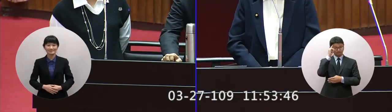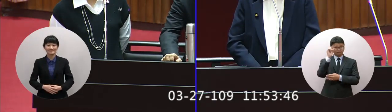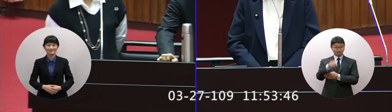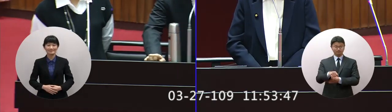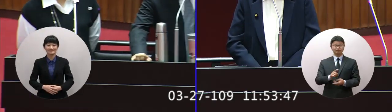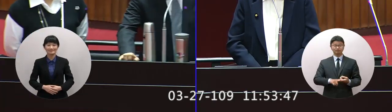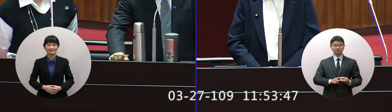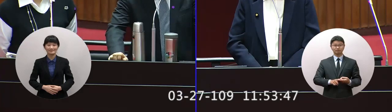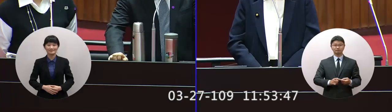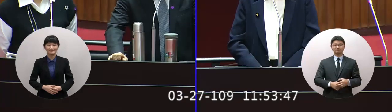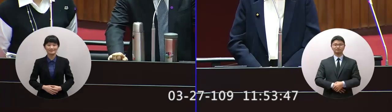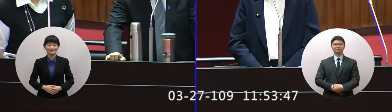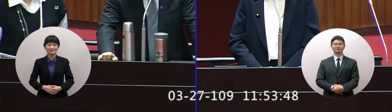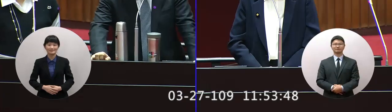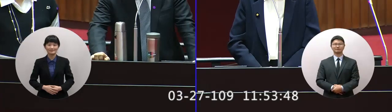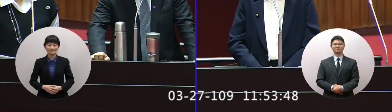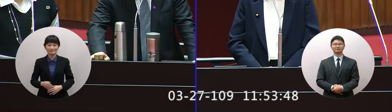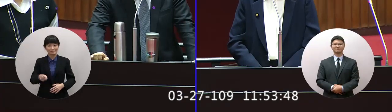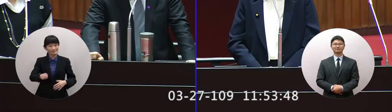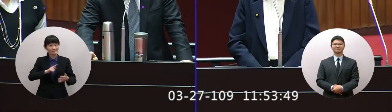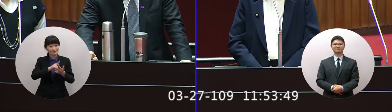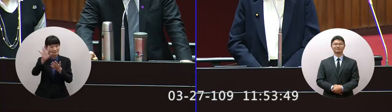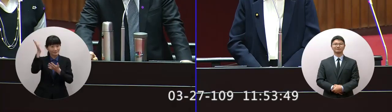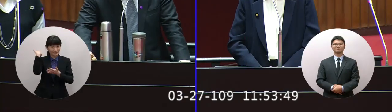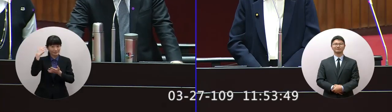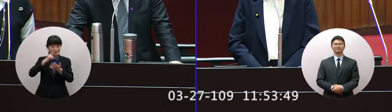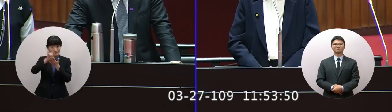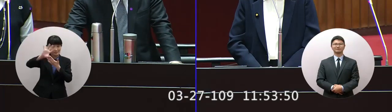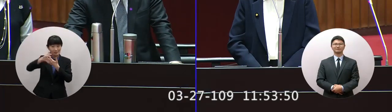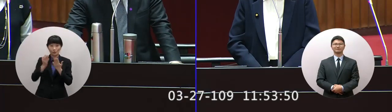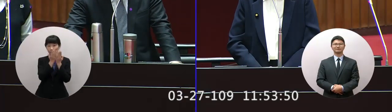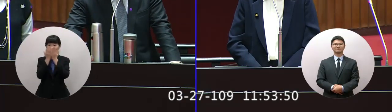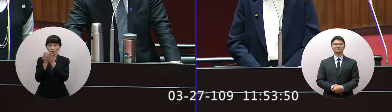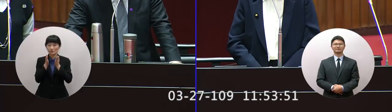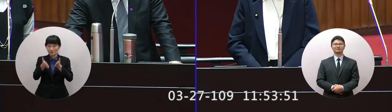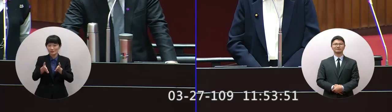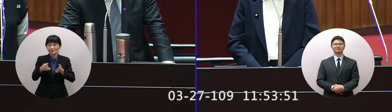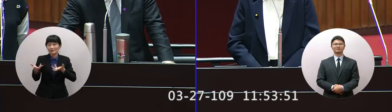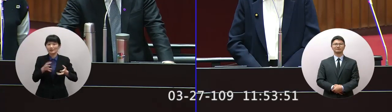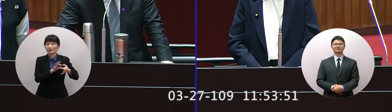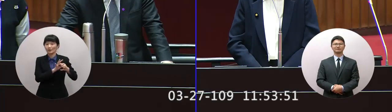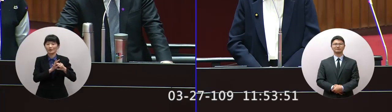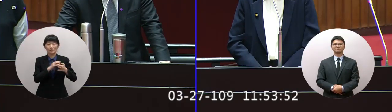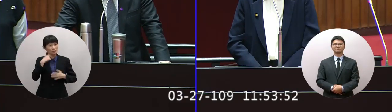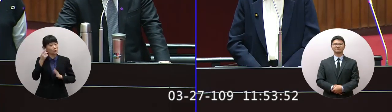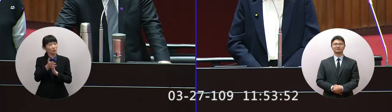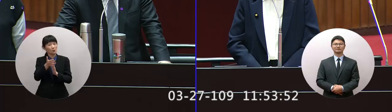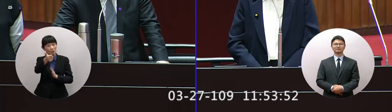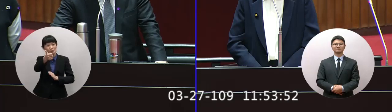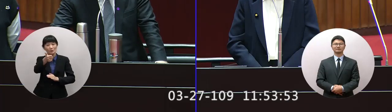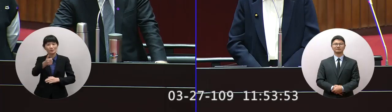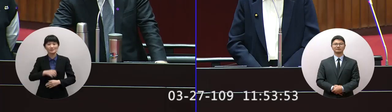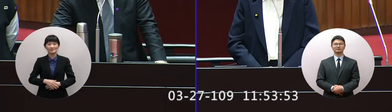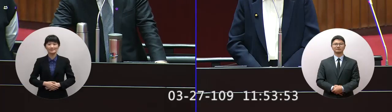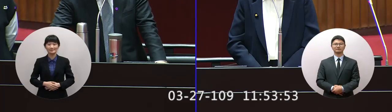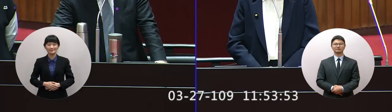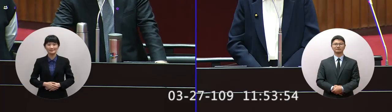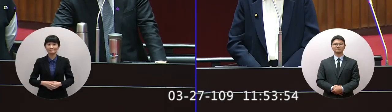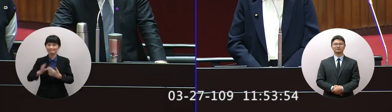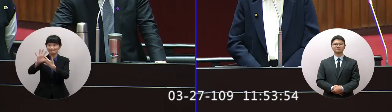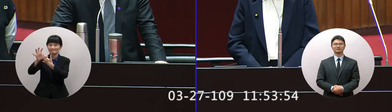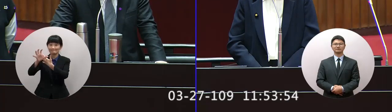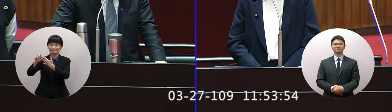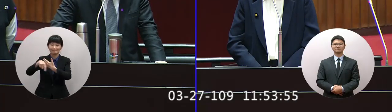委员，你都留学国外，那对于这一方面有特别的关心跟注意，我们觉得很好。那国